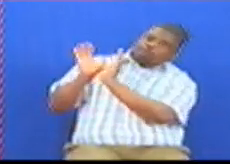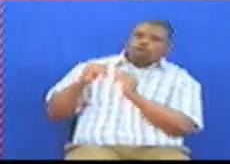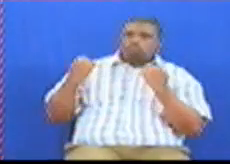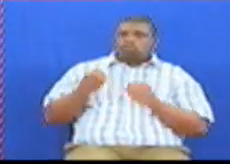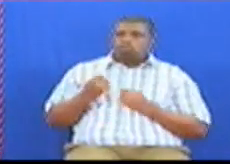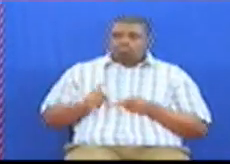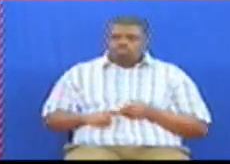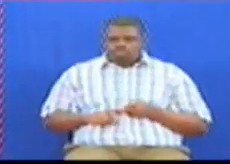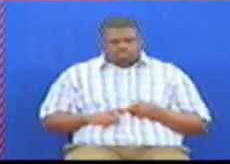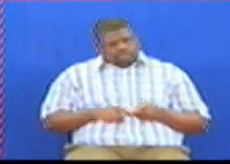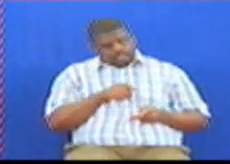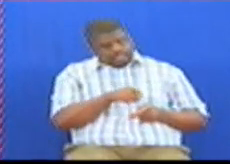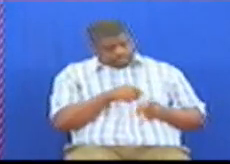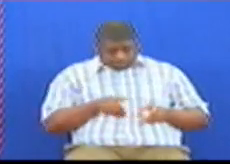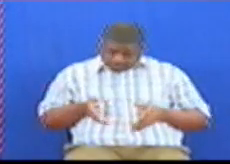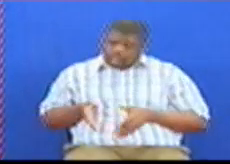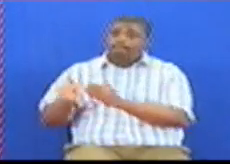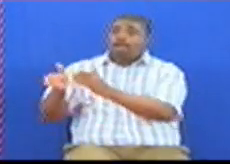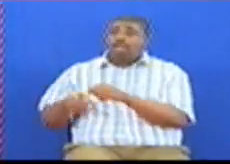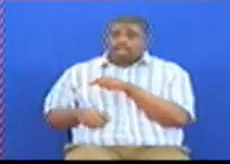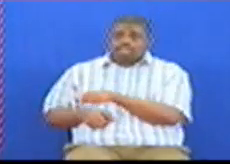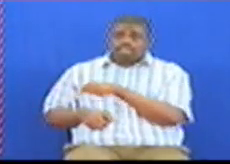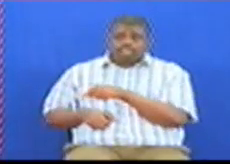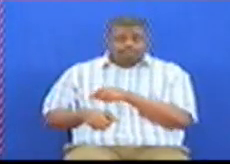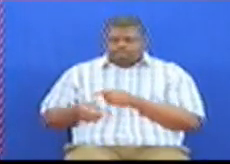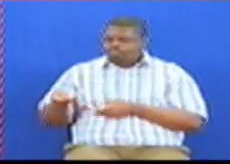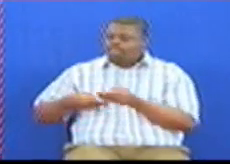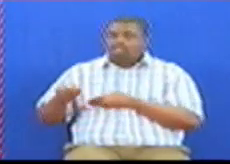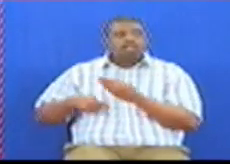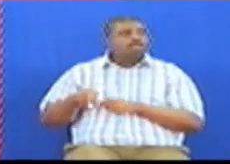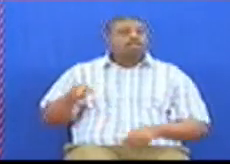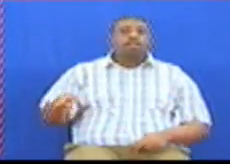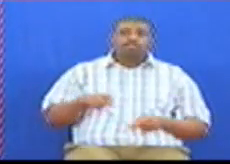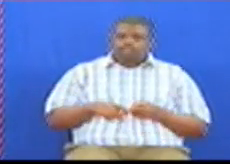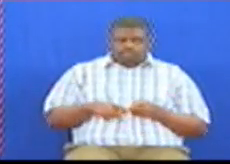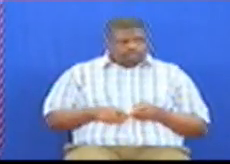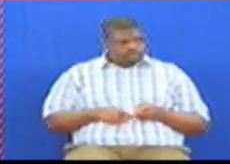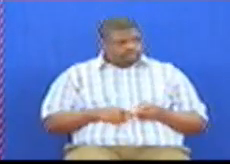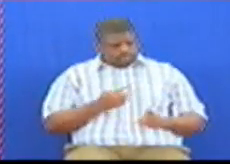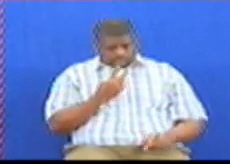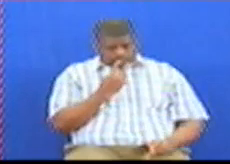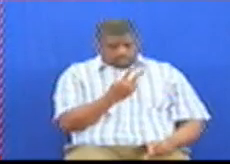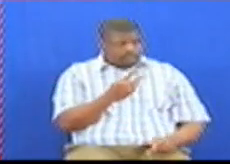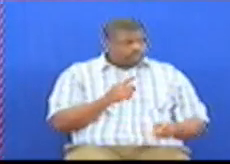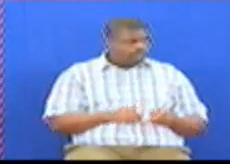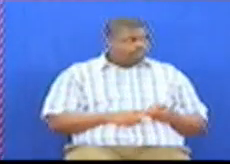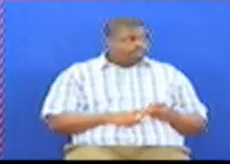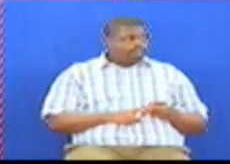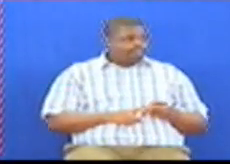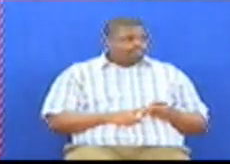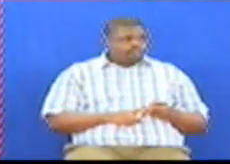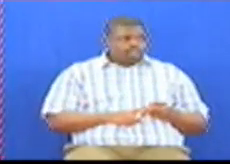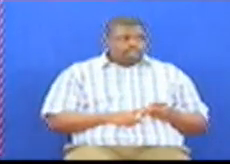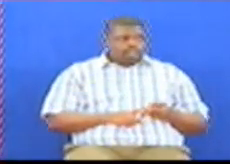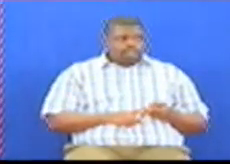Mgololo. Ile barabara ya kibiashara. Jana nilikuwa naangalia kuna gari moja likuwa limechukua chai,